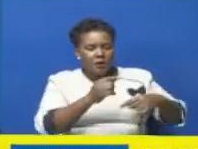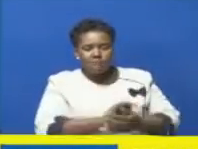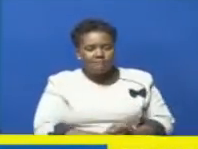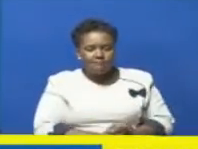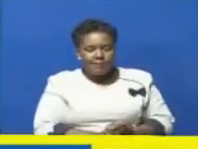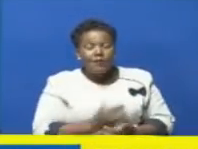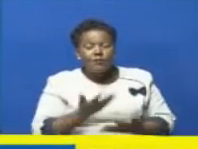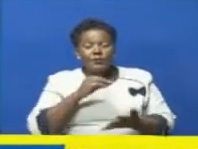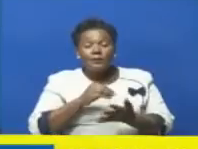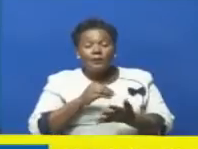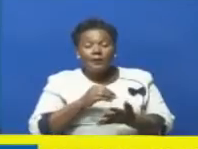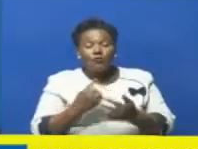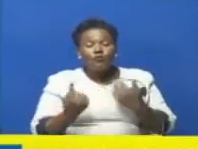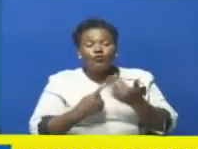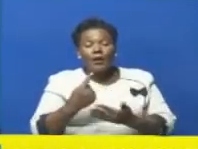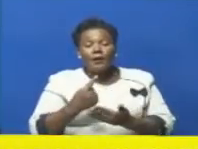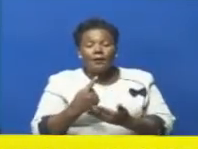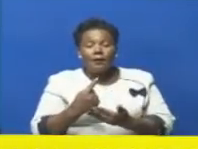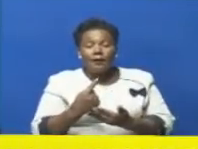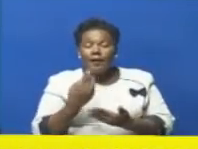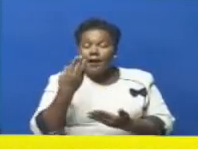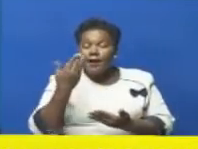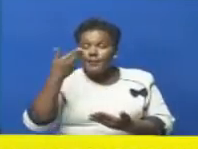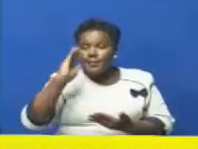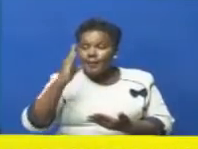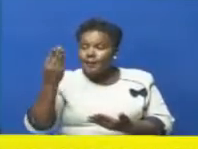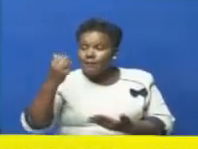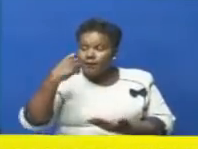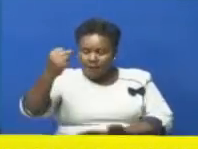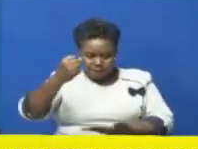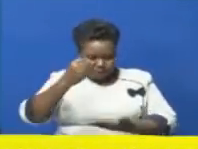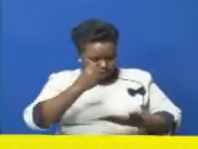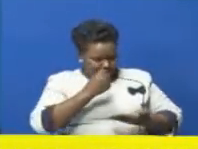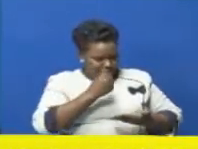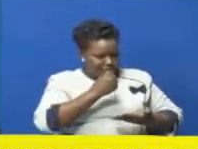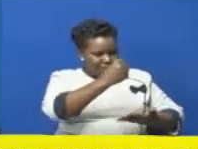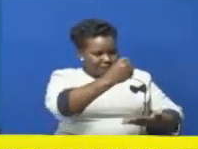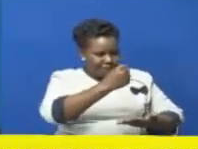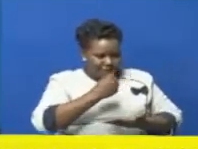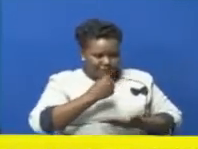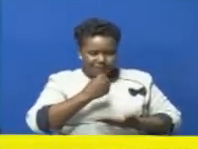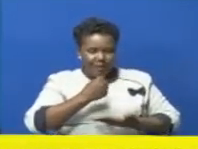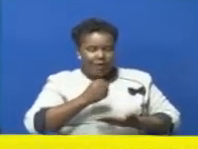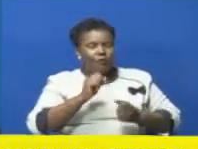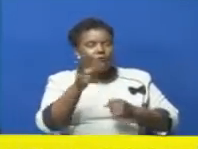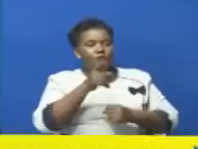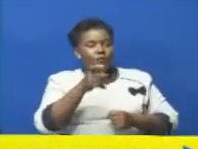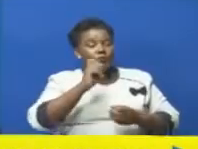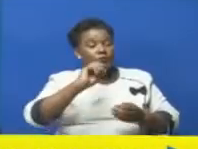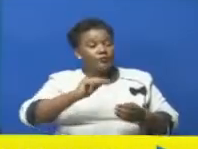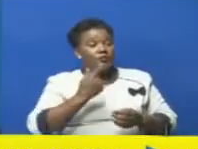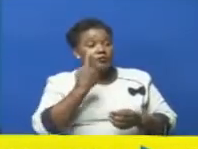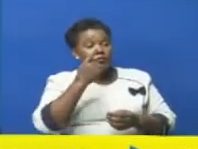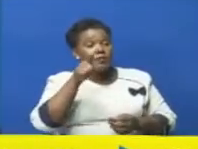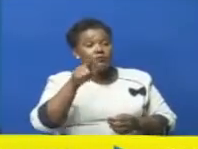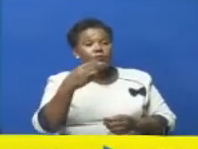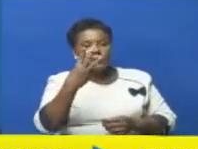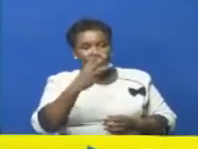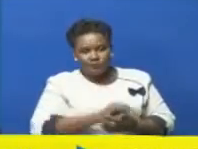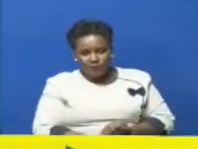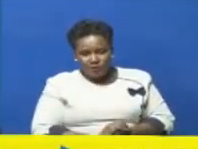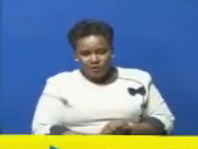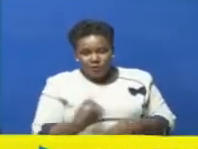mgao wa fedha walizopokea kutoka sehemu ya mkopo wa shilingi trilioni 1.3 zilizotolewa na shirika